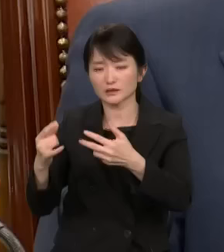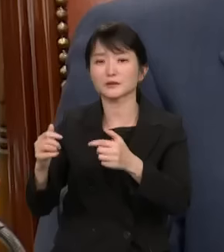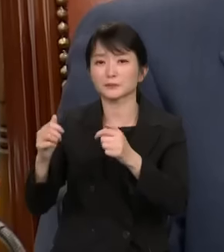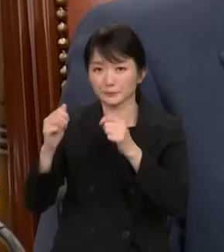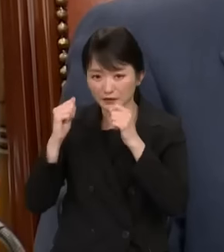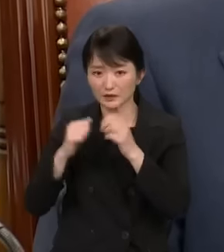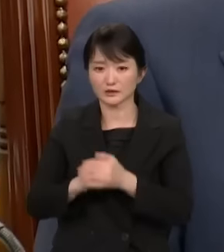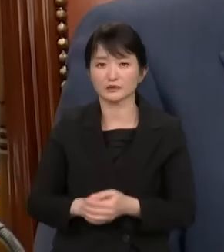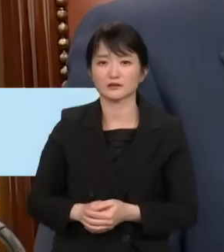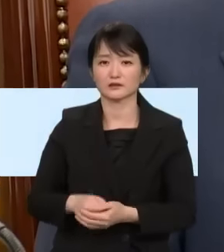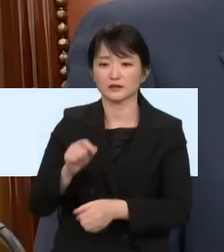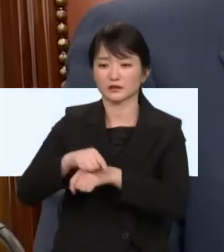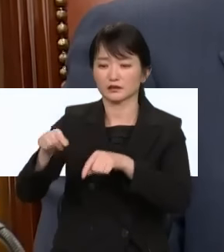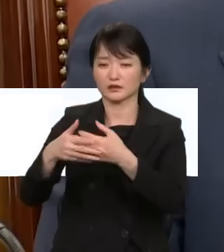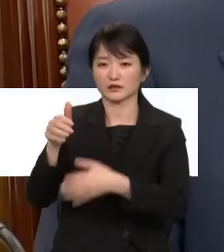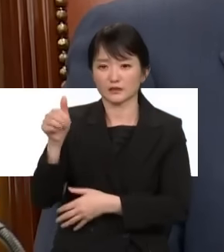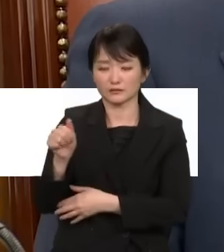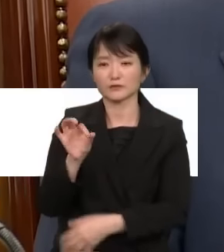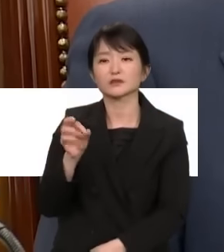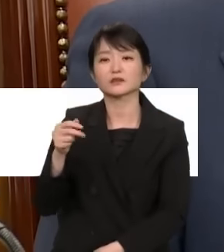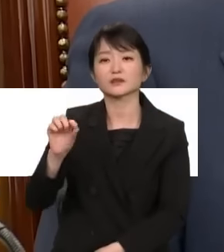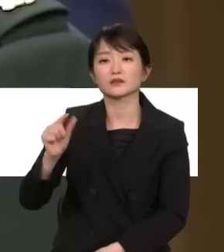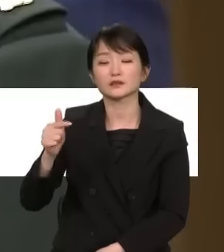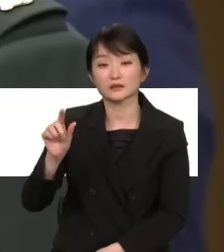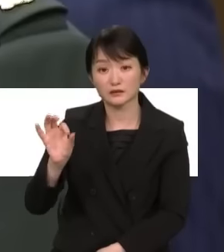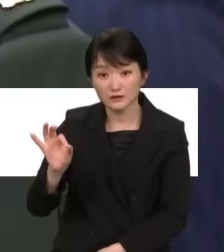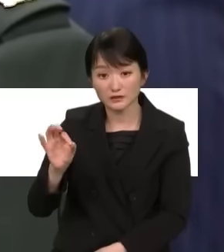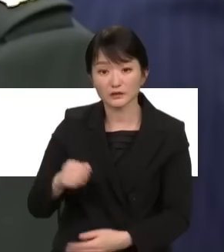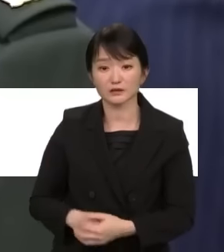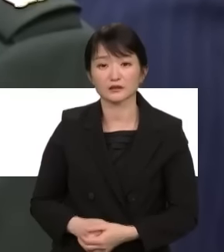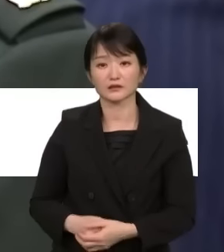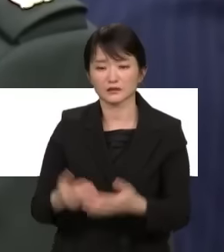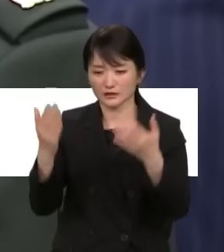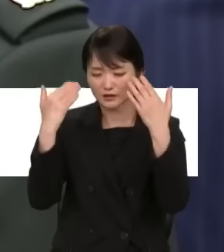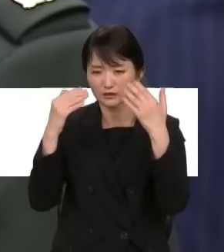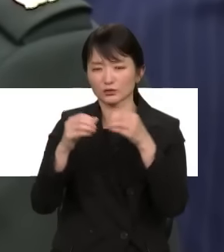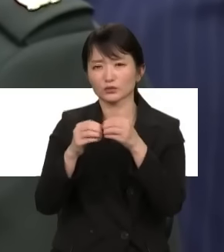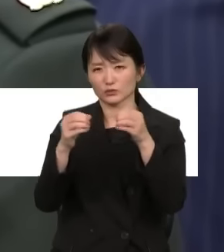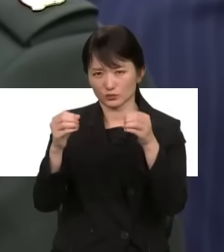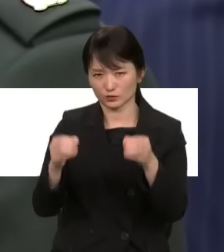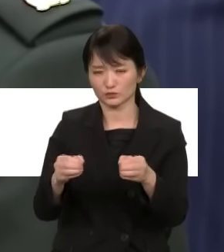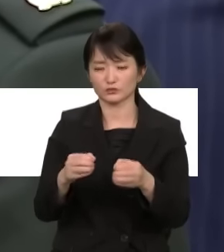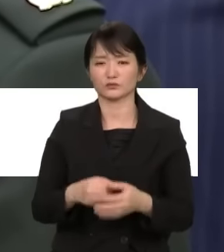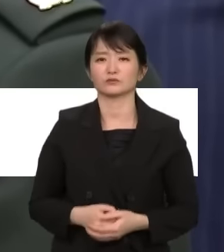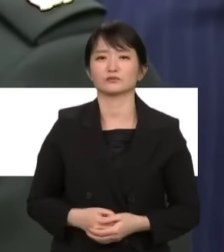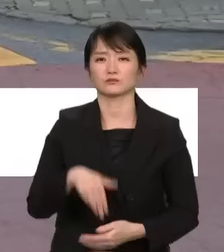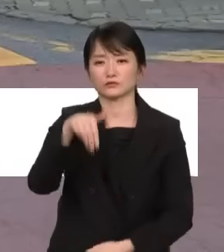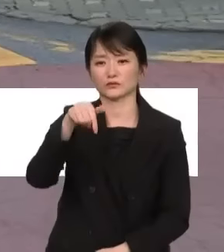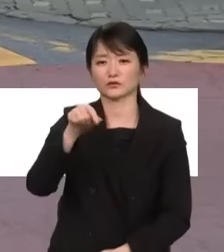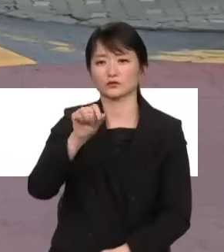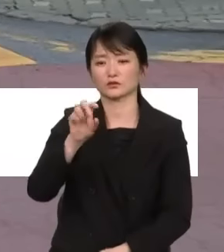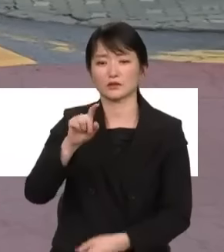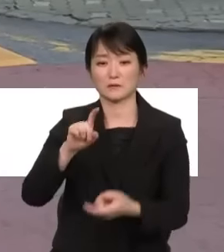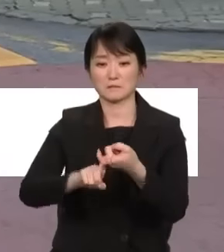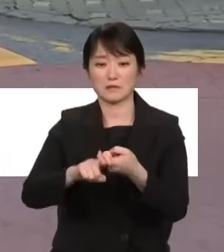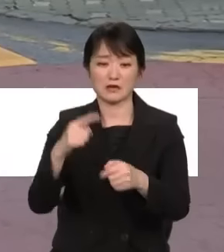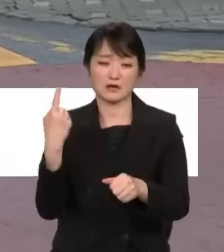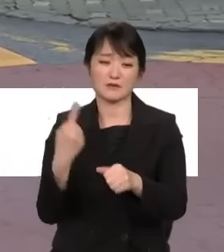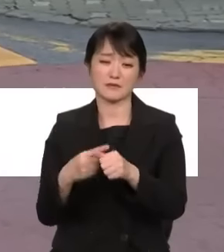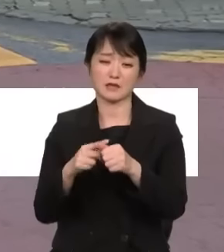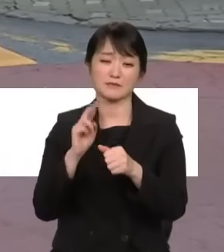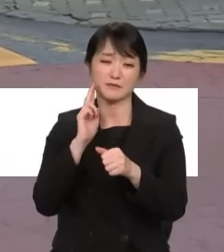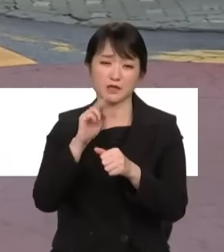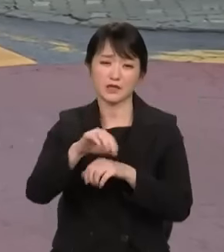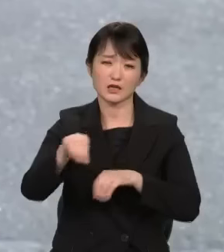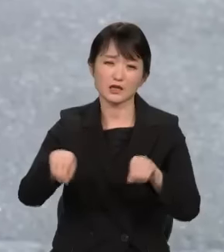이상민 행정안전부 장관과 여인영 방첩사령관도 이 학교 동문입니다. 이른바 충암파에 대한 비판이 커지면서